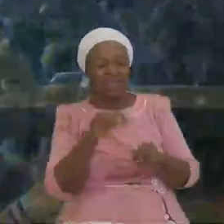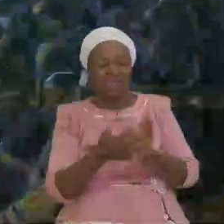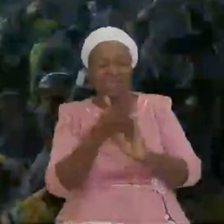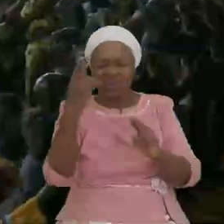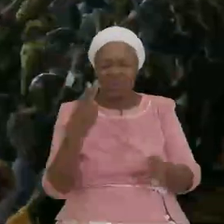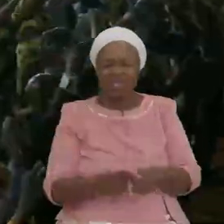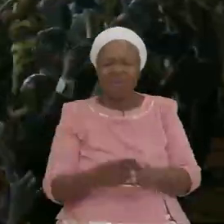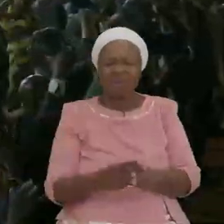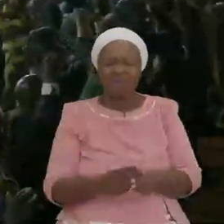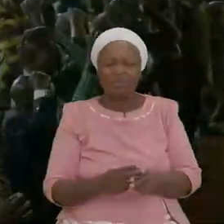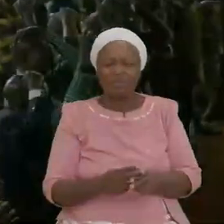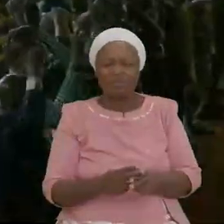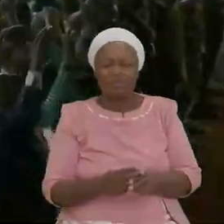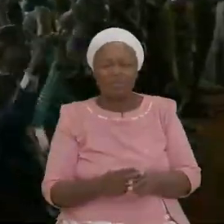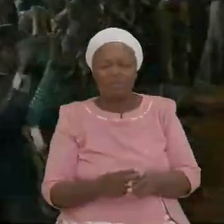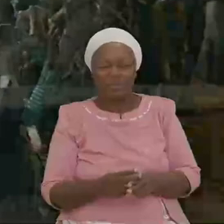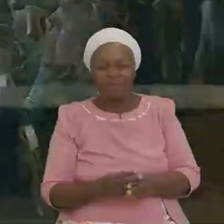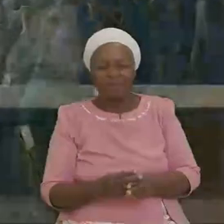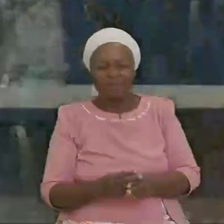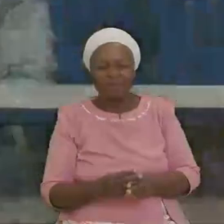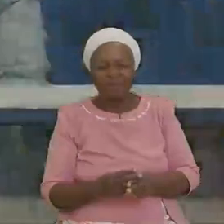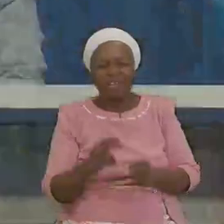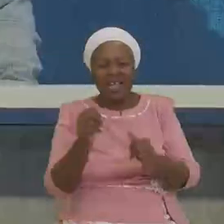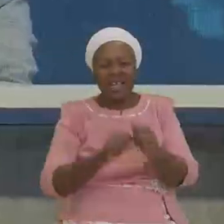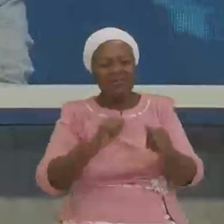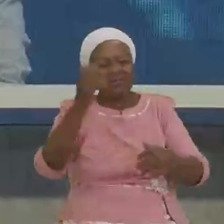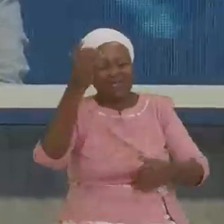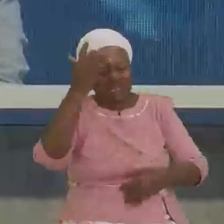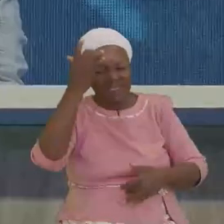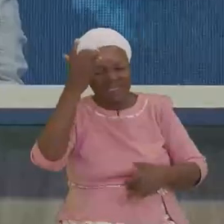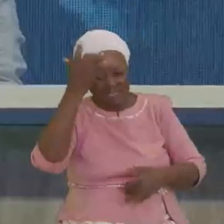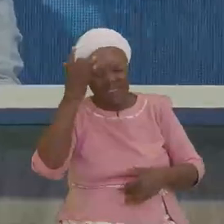Les aveugles, ouvrez les yeux, voyez au nom de Jésus-Christ.